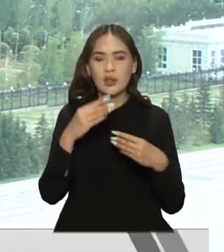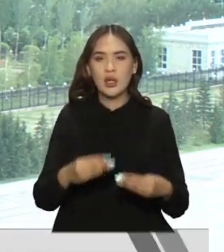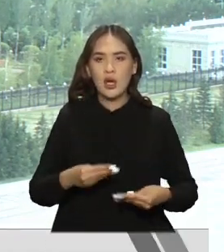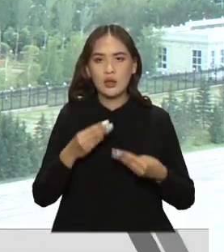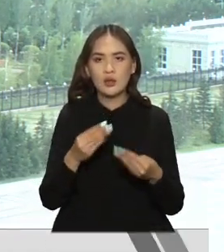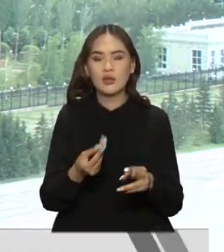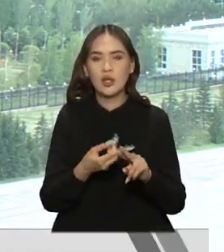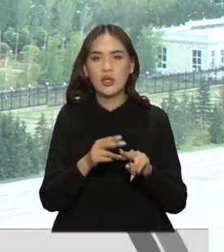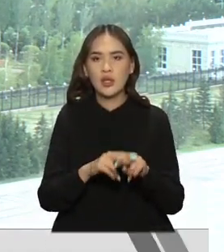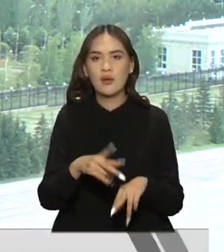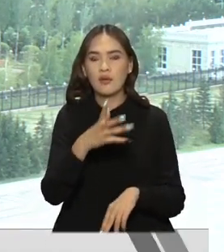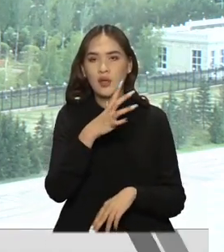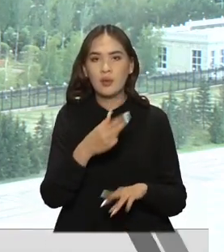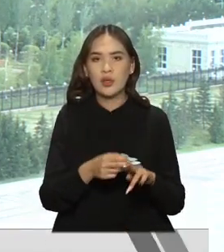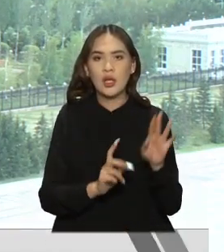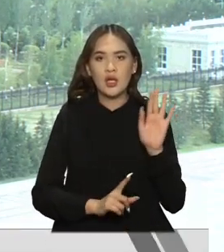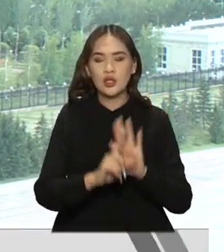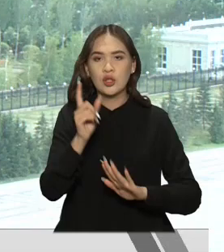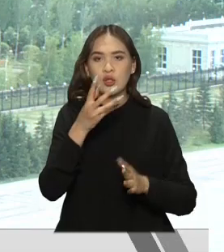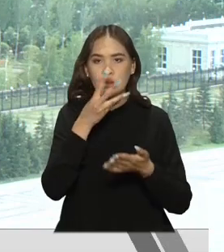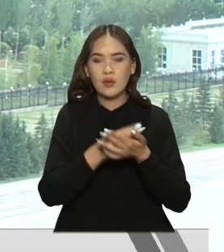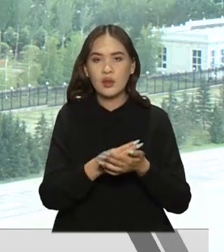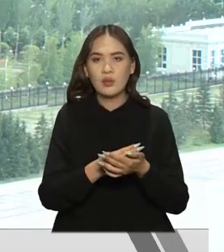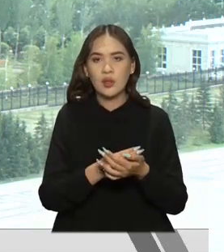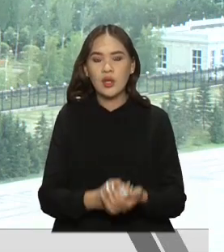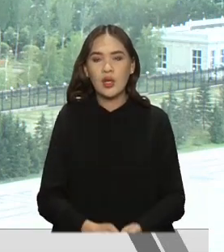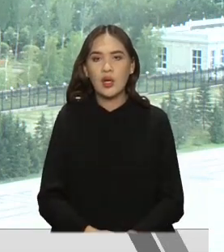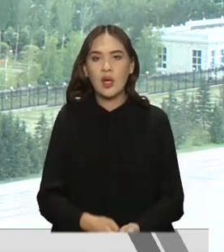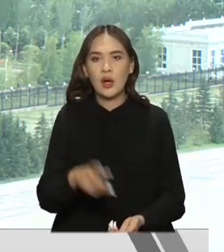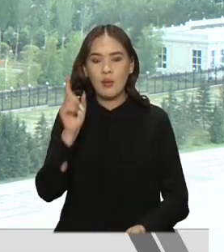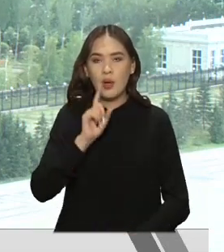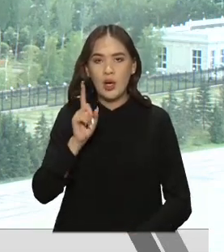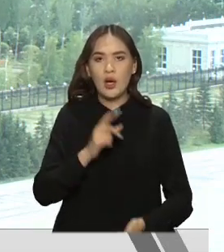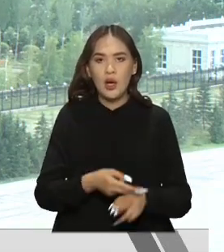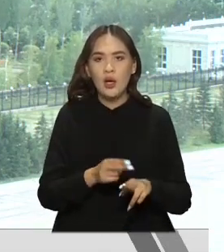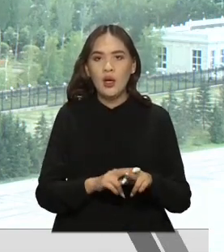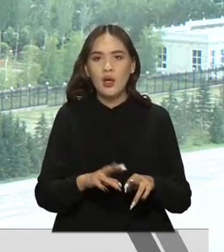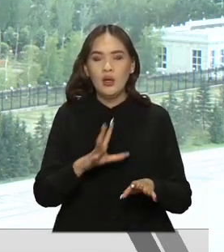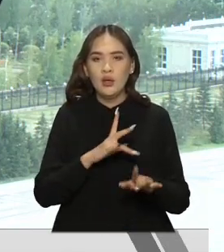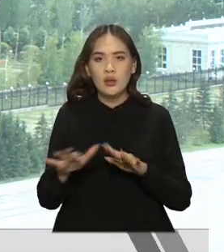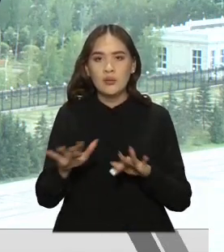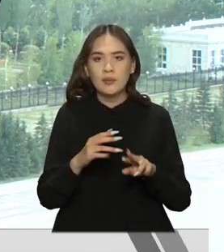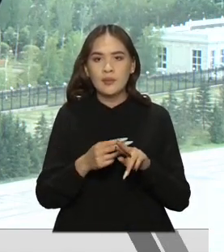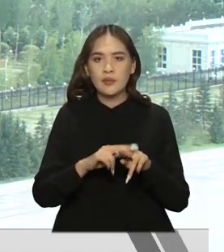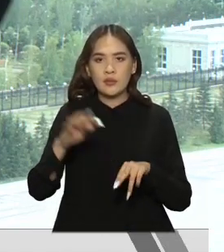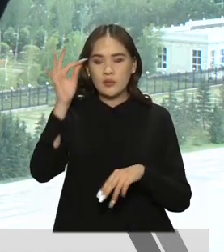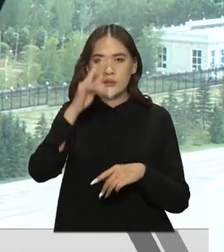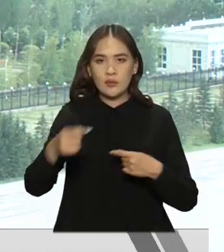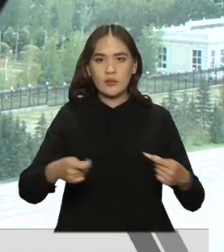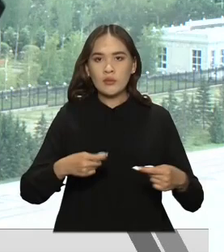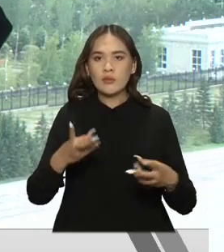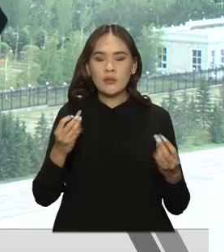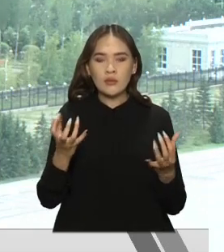задания. И в это время они начинают созваниваться со своими структурами. То есть пока они дозвонятся, пока они от своего непосредственного руководства не